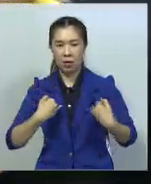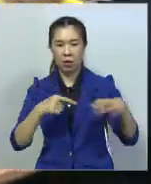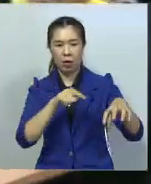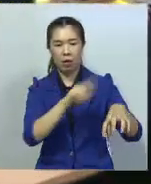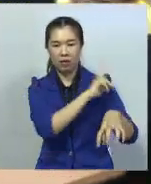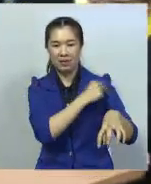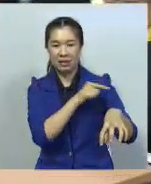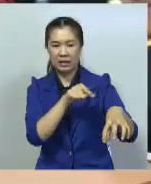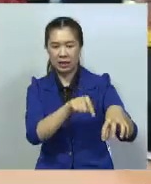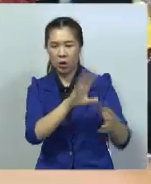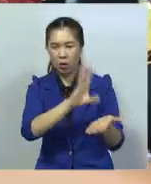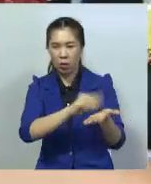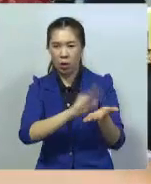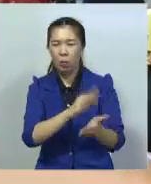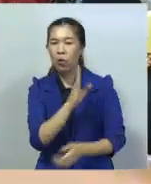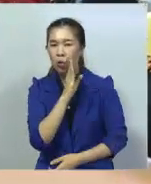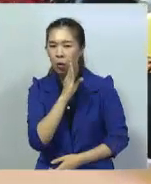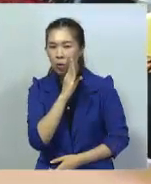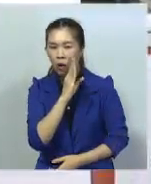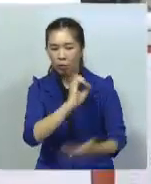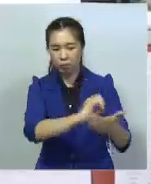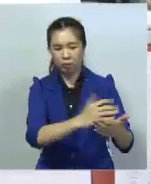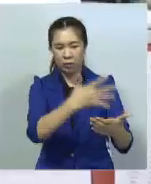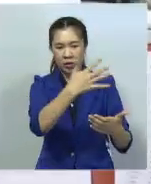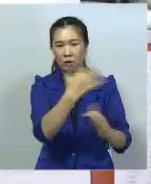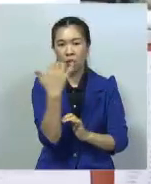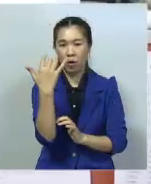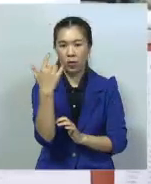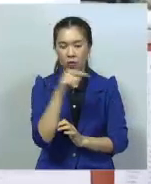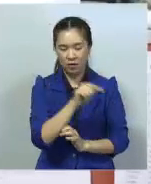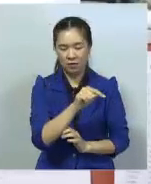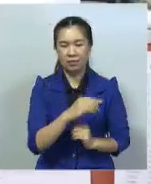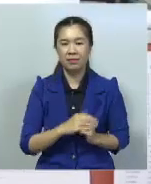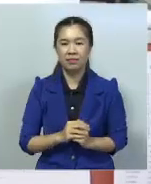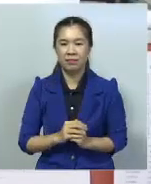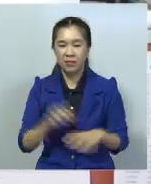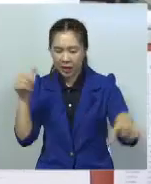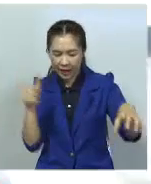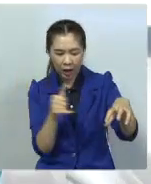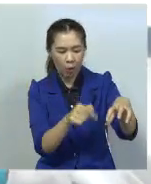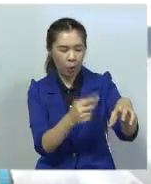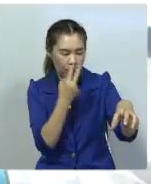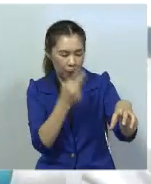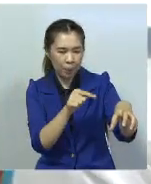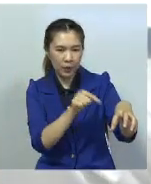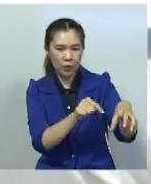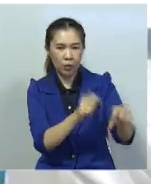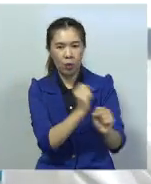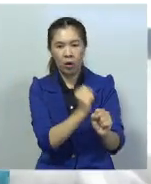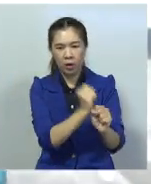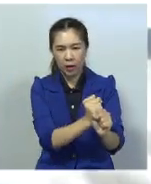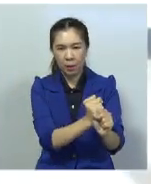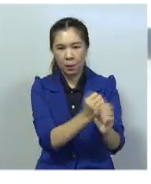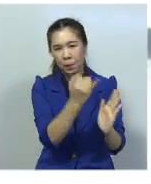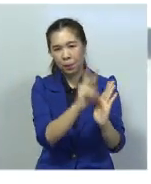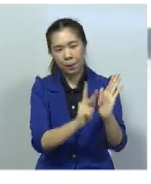นนำข้อมูลอันเป็นเท็จเข้าไปสู่ระบบคอมพิวเตอร์และโฆษณาเกินจริงรวมถึงขอให้ไปตรวจสอบว่ามีลักษณะทำเป็นขบวนการ